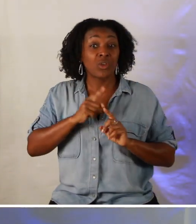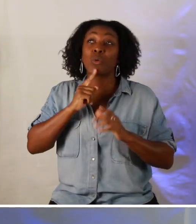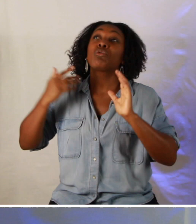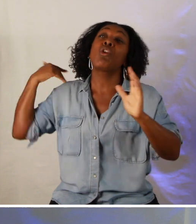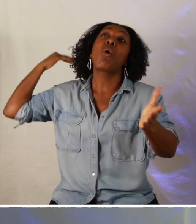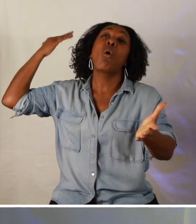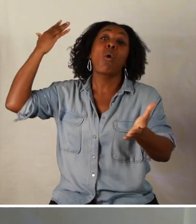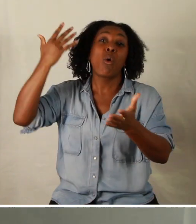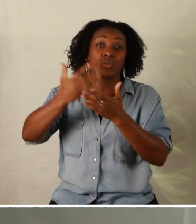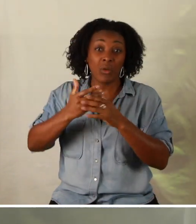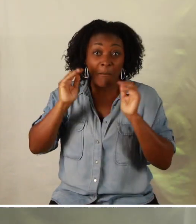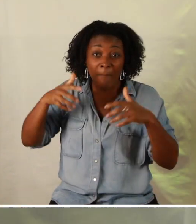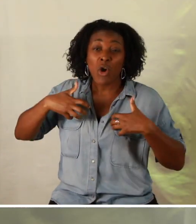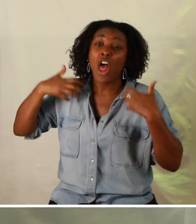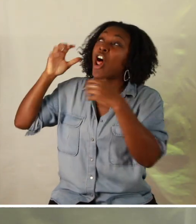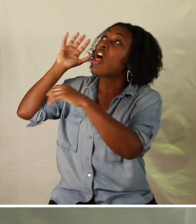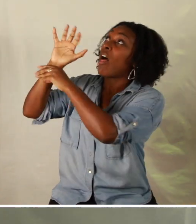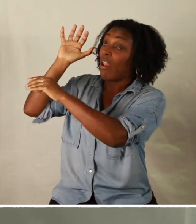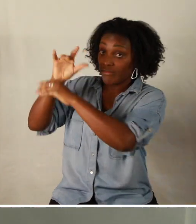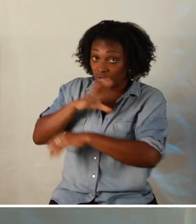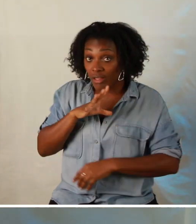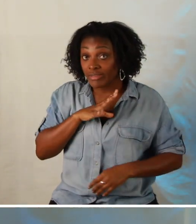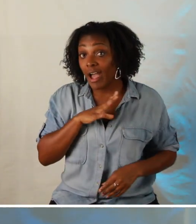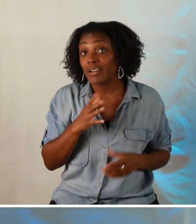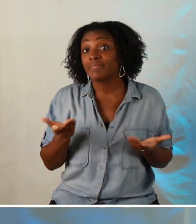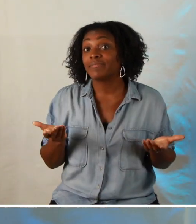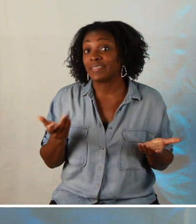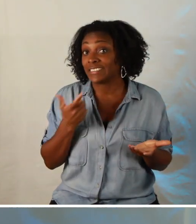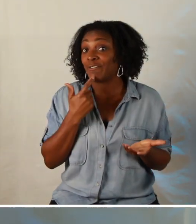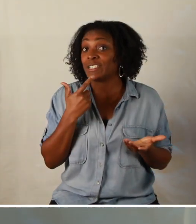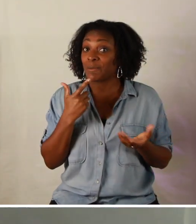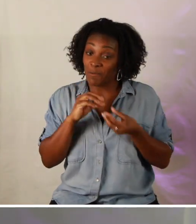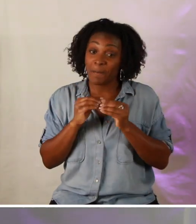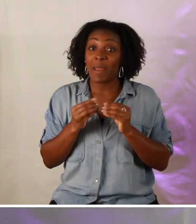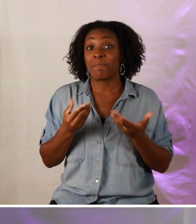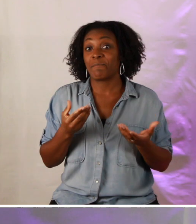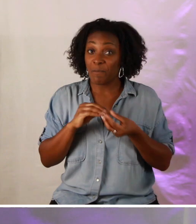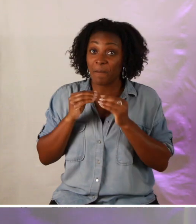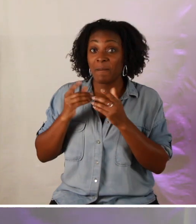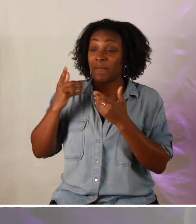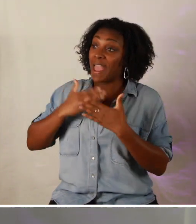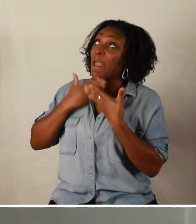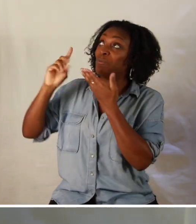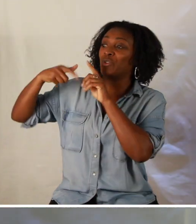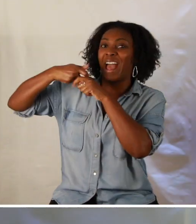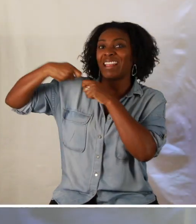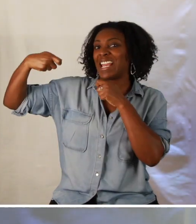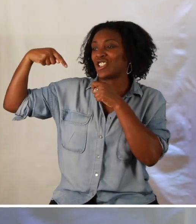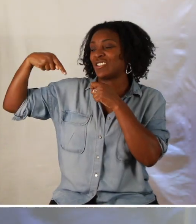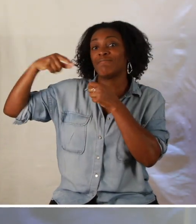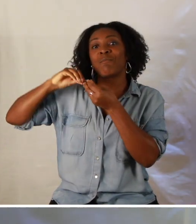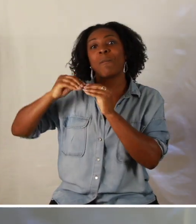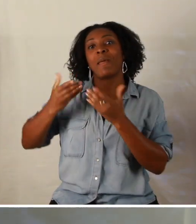se mettre en colère même contre Dieu. Ça prouve qu'il y a des défauts dans leur attachement à Dieu. Ils ne connaissent pas